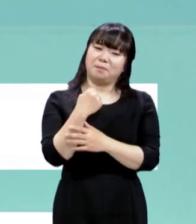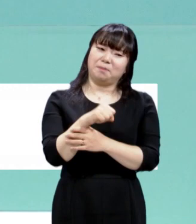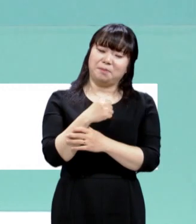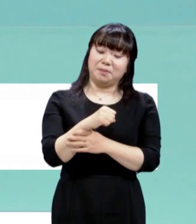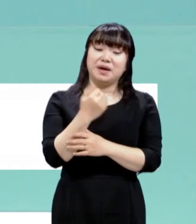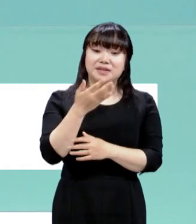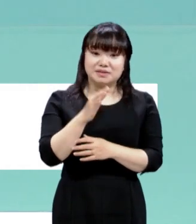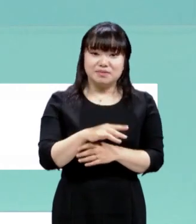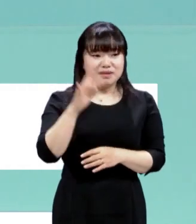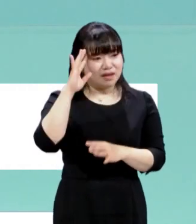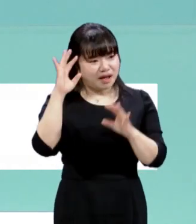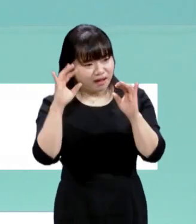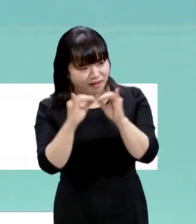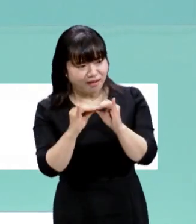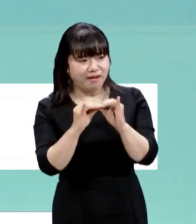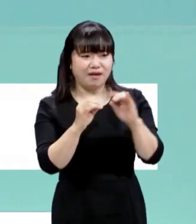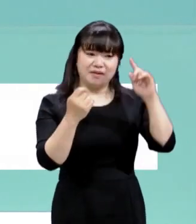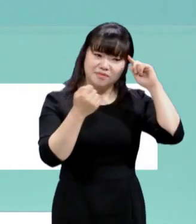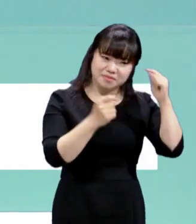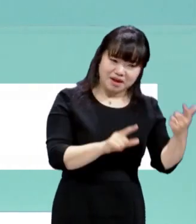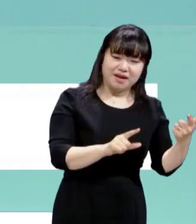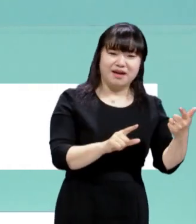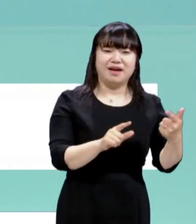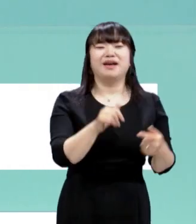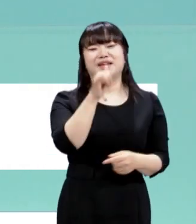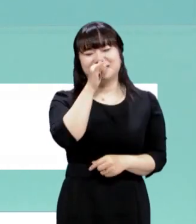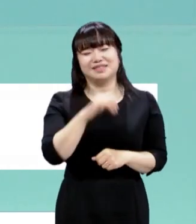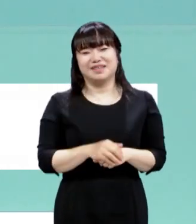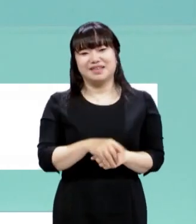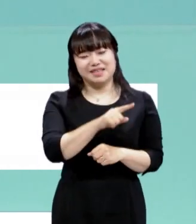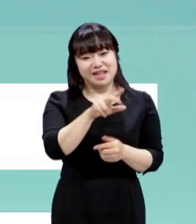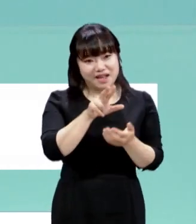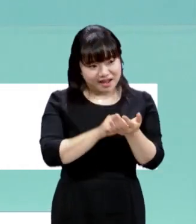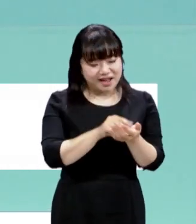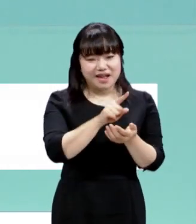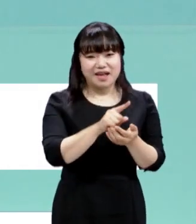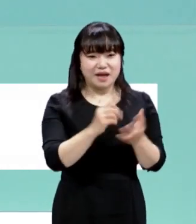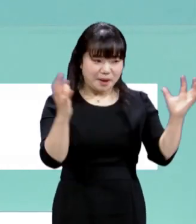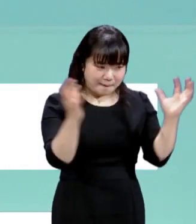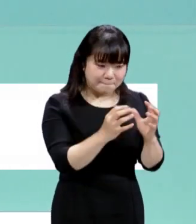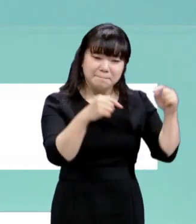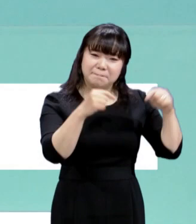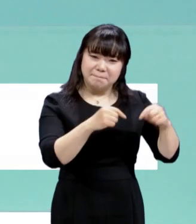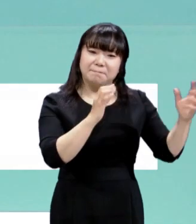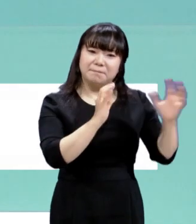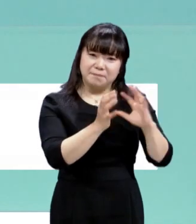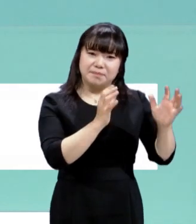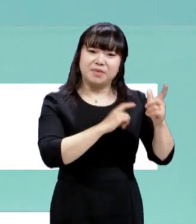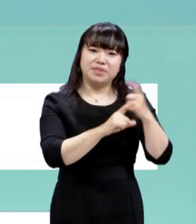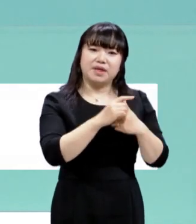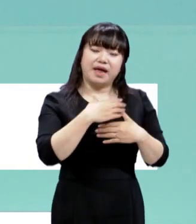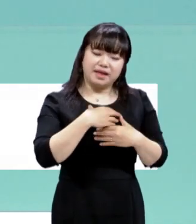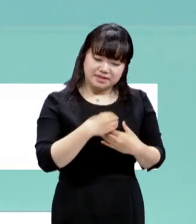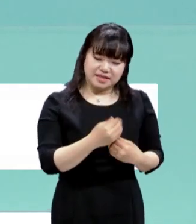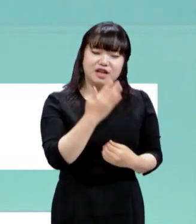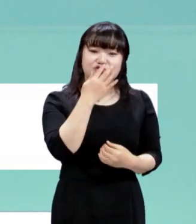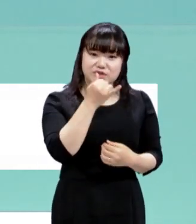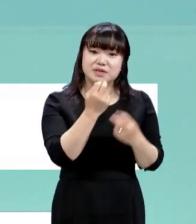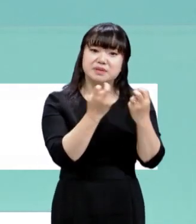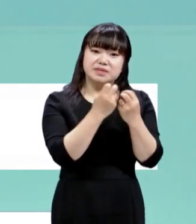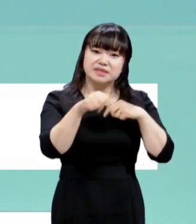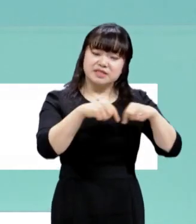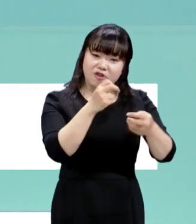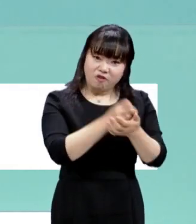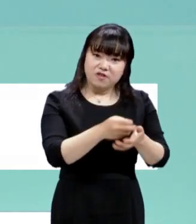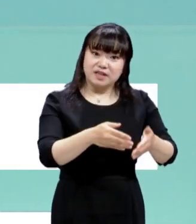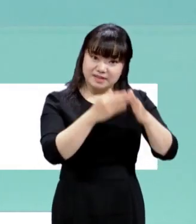여기 반반인 것 같아요 그런 부분도 어떤 세라를 성 해서 주민들에 의해서 안정되며 갈 수 있는 그런 정책으로